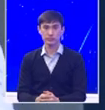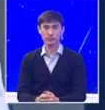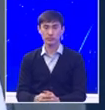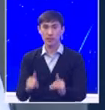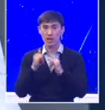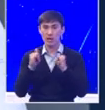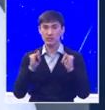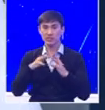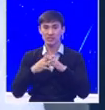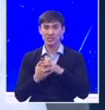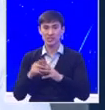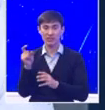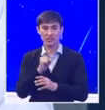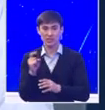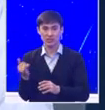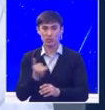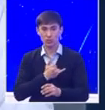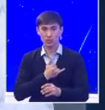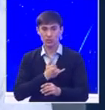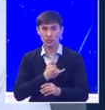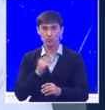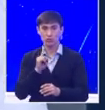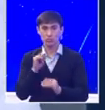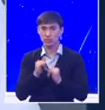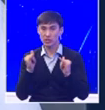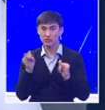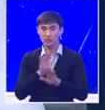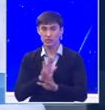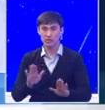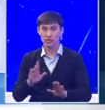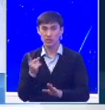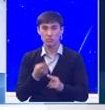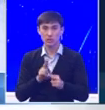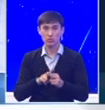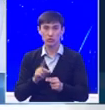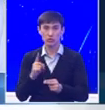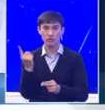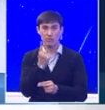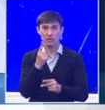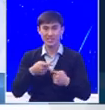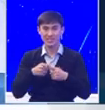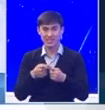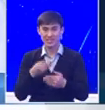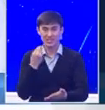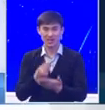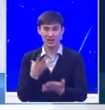Развитие сельского хозяйства у нас, почему оно не развивается? Это потому что, во-первых, техника